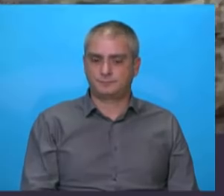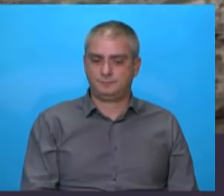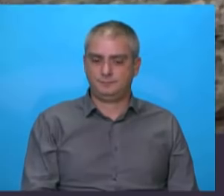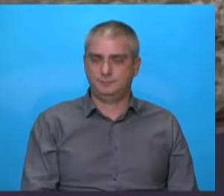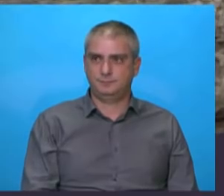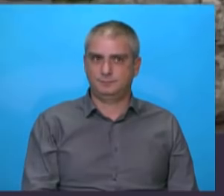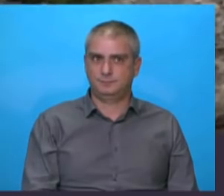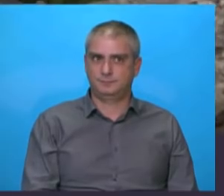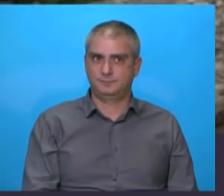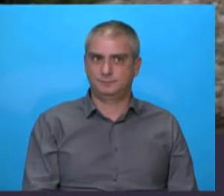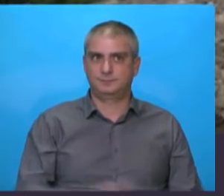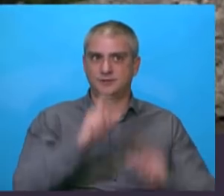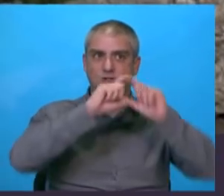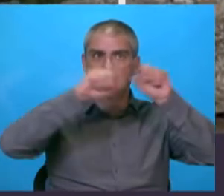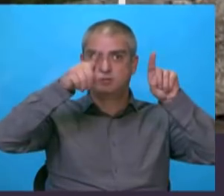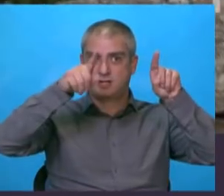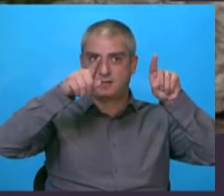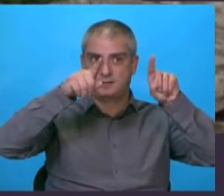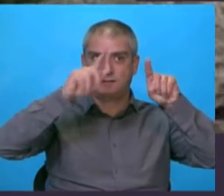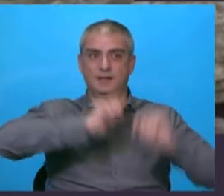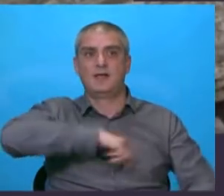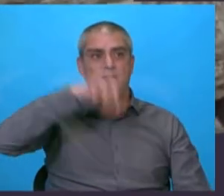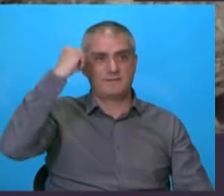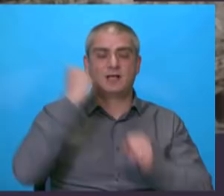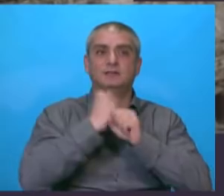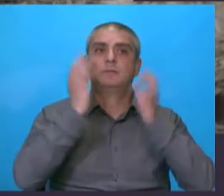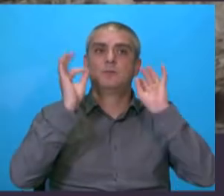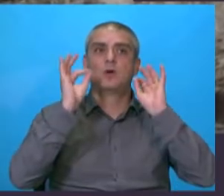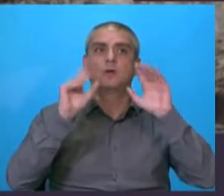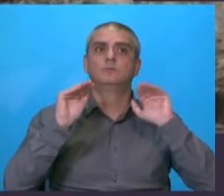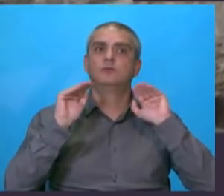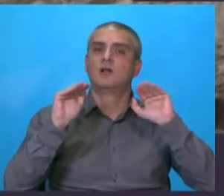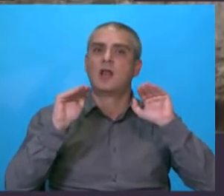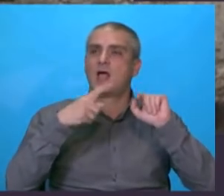זה שלט בעצם עיריית תל אביב עשתה במיוחד בשביל לאחל